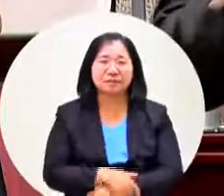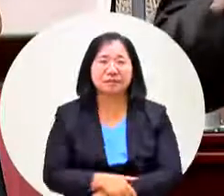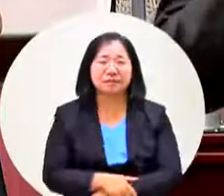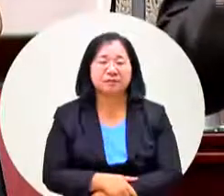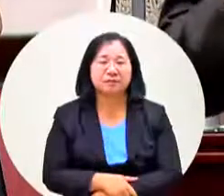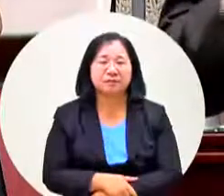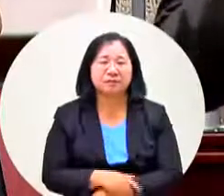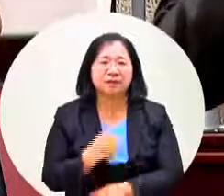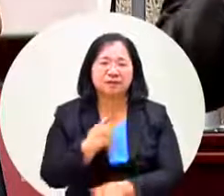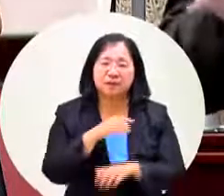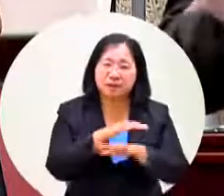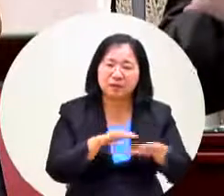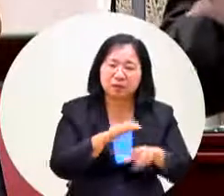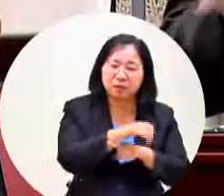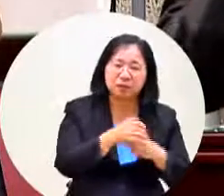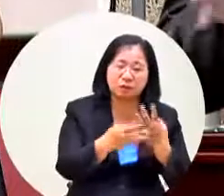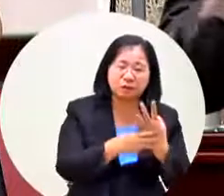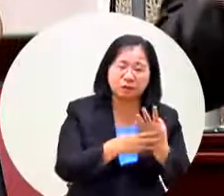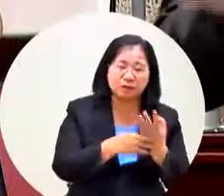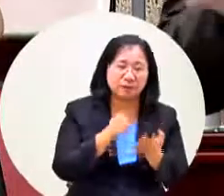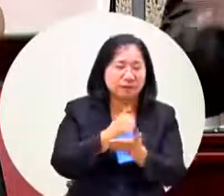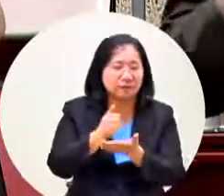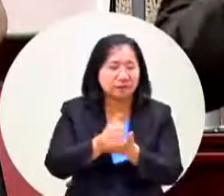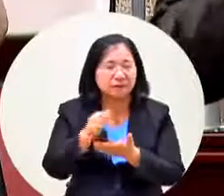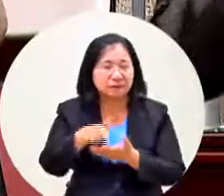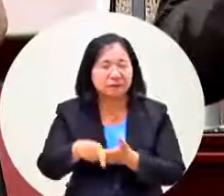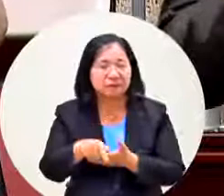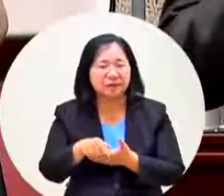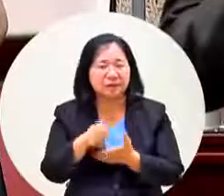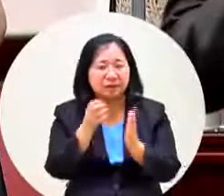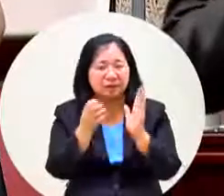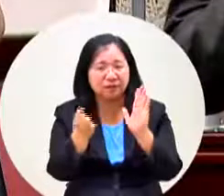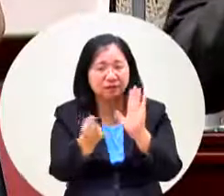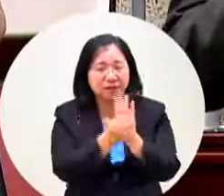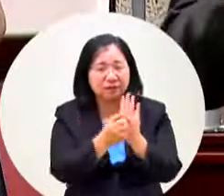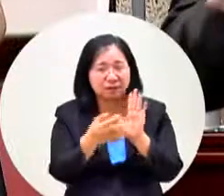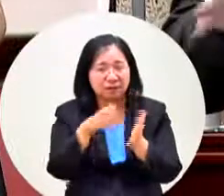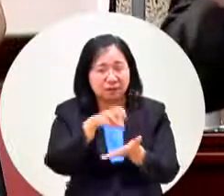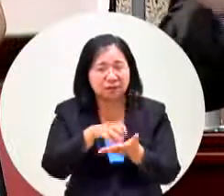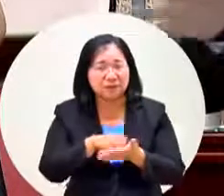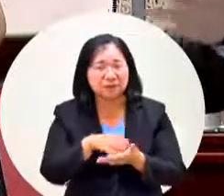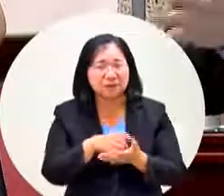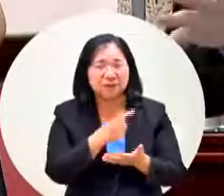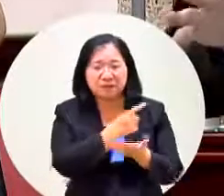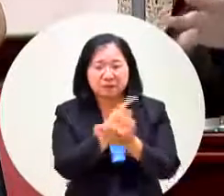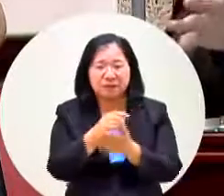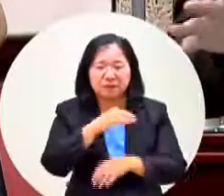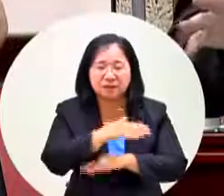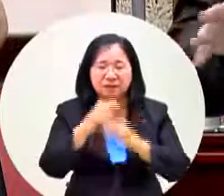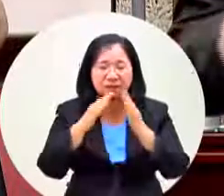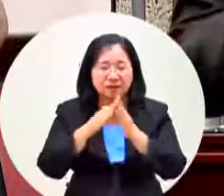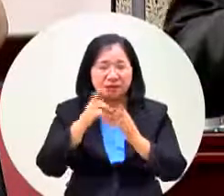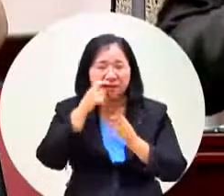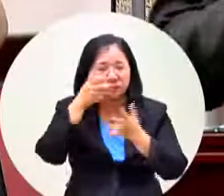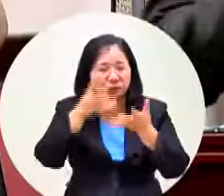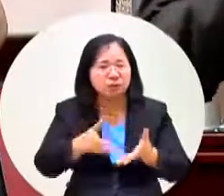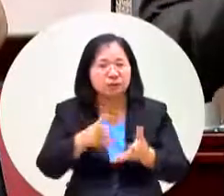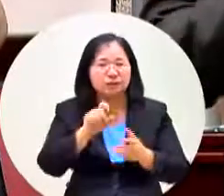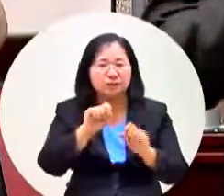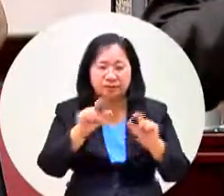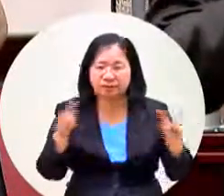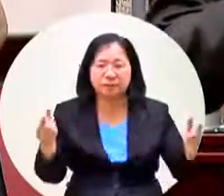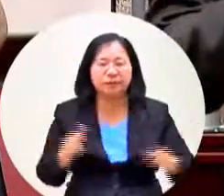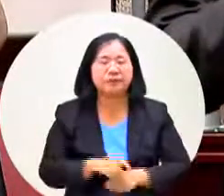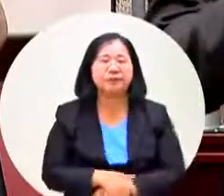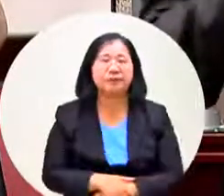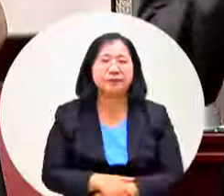天然灾害伊会使补到10万，所以相对来讲，其实这张保单的迄个整个的条件并无好吼。啊，暂且吼，甲议员做一